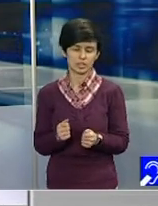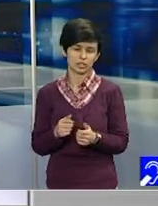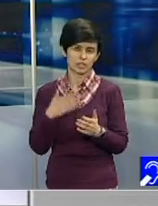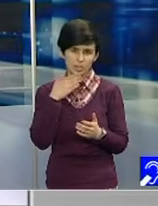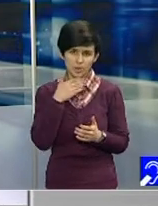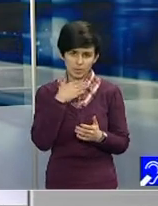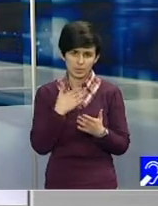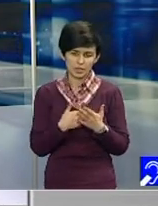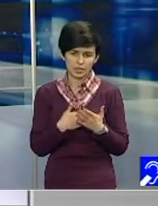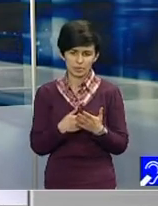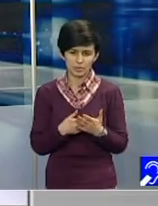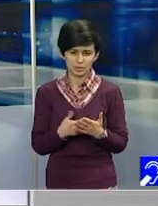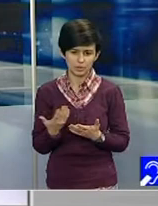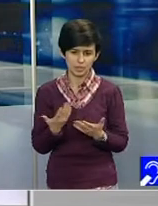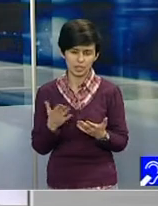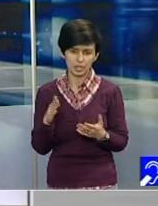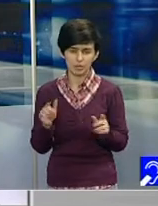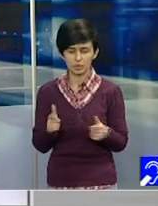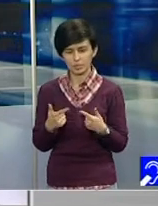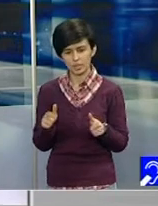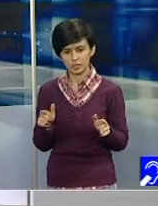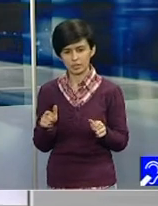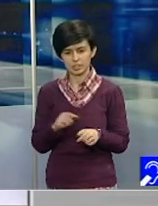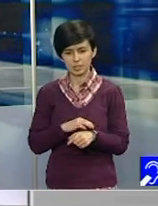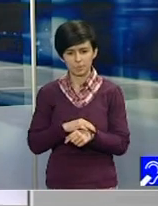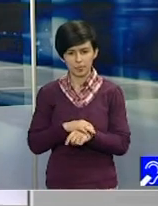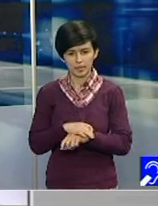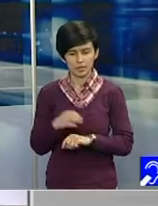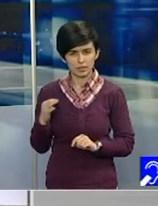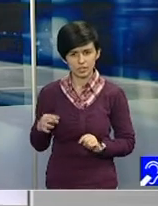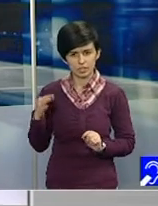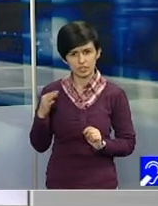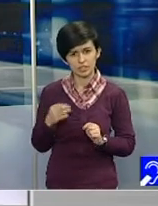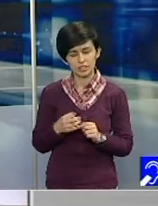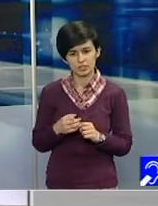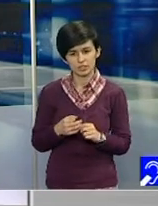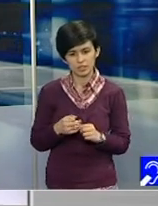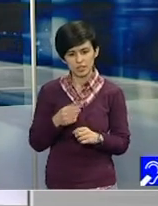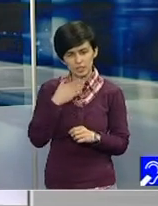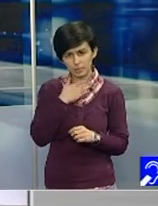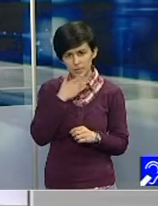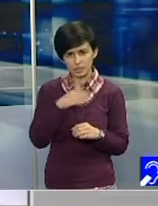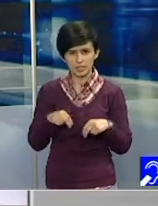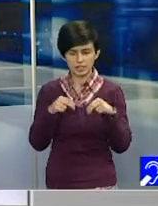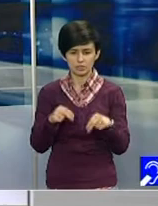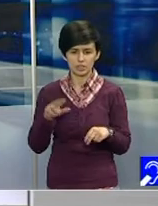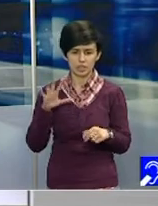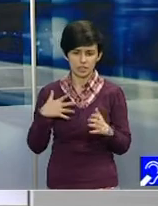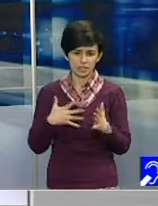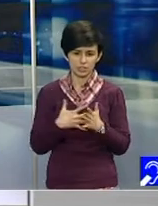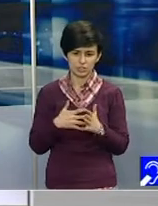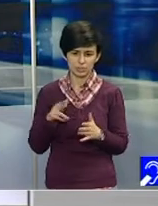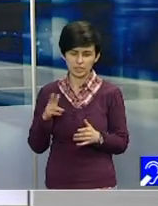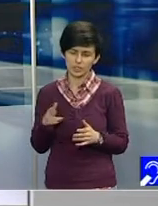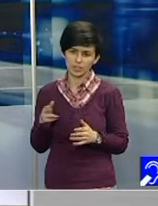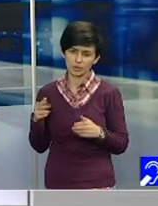pentru compoziție, pentru cei care au piese proprii. În total, fondul de premiere ajunge la 5.000 de euro și ne bucurăm că putem